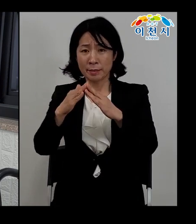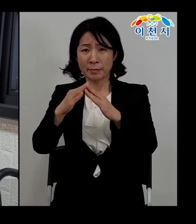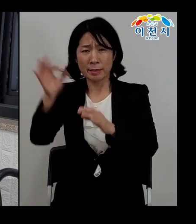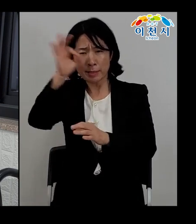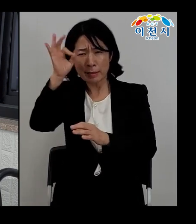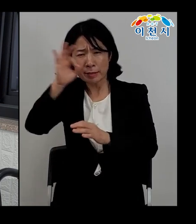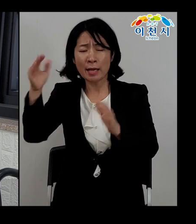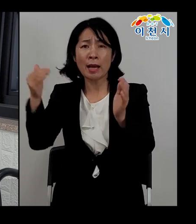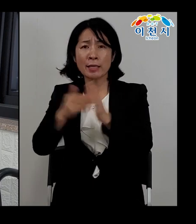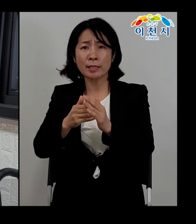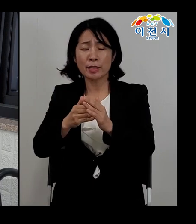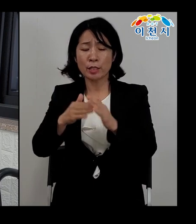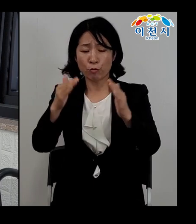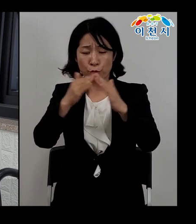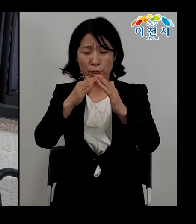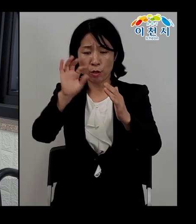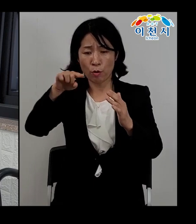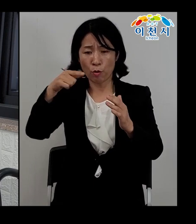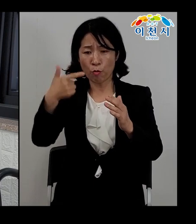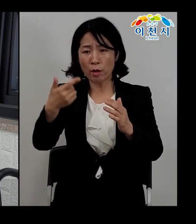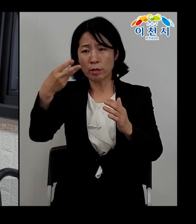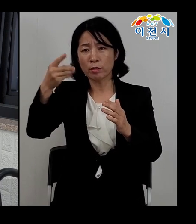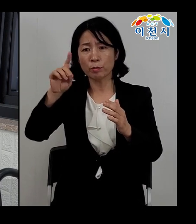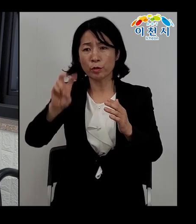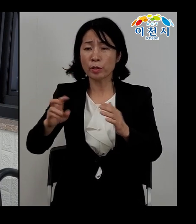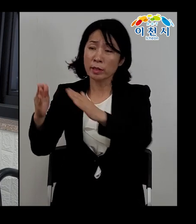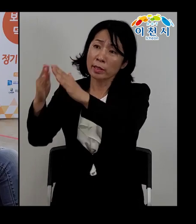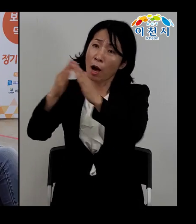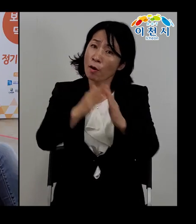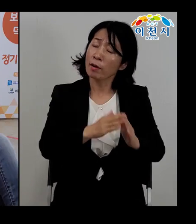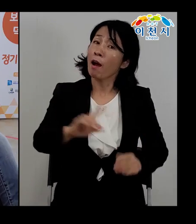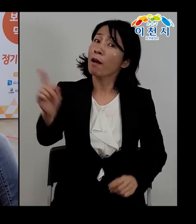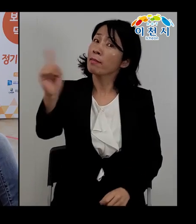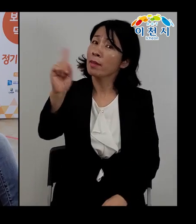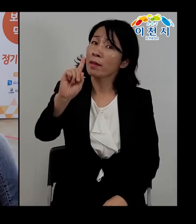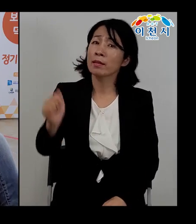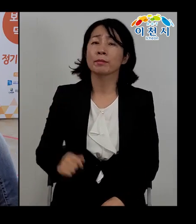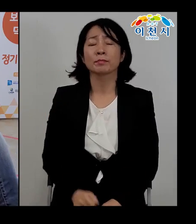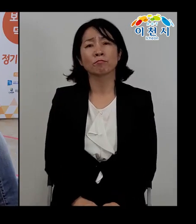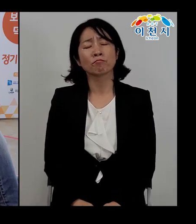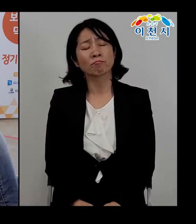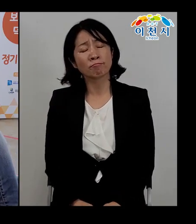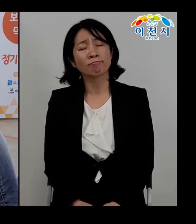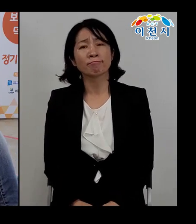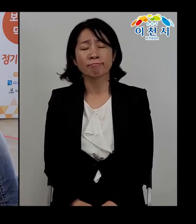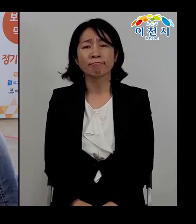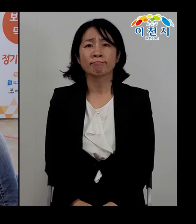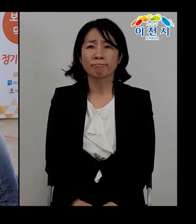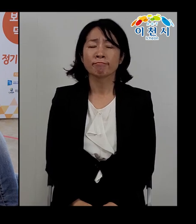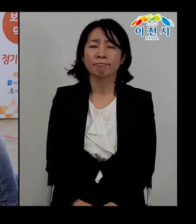구할 때까지 우리 원룸에서 지내보는 건 어때?